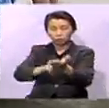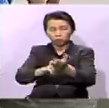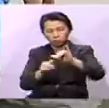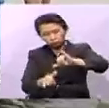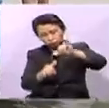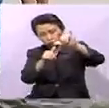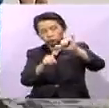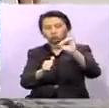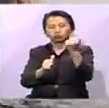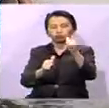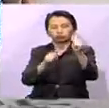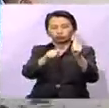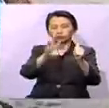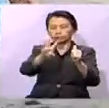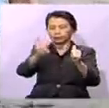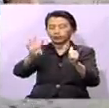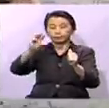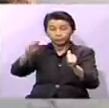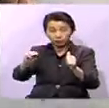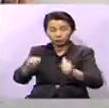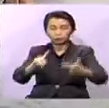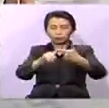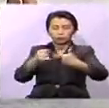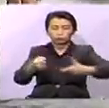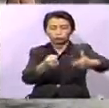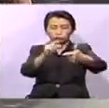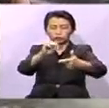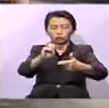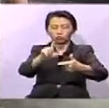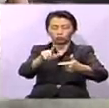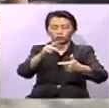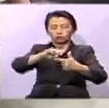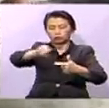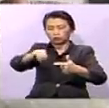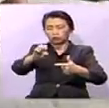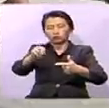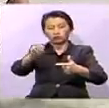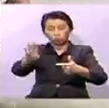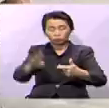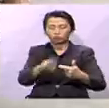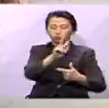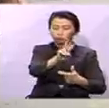bacaan 10.44 meter, Sungai Golok di Jenop Tanah Merah